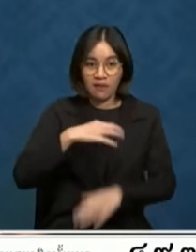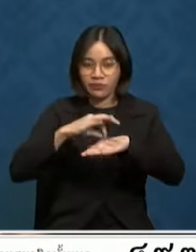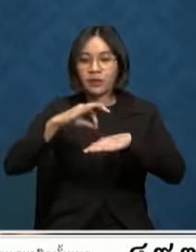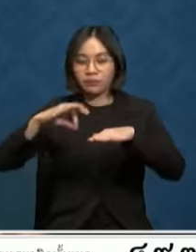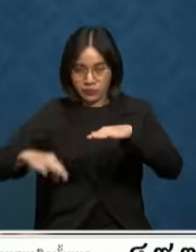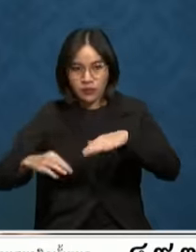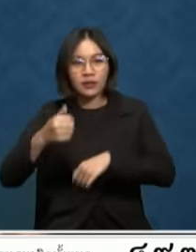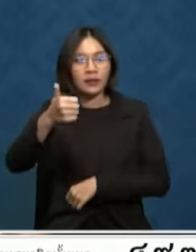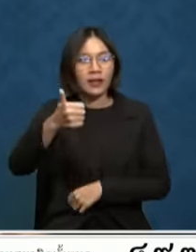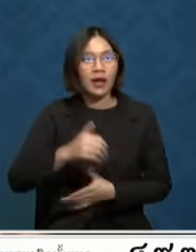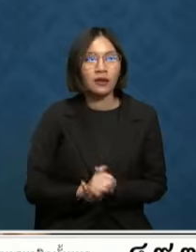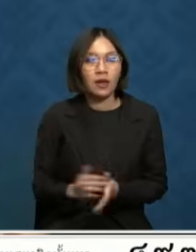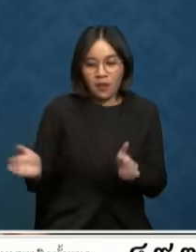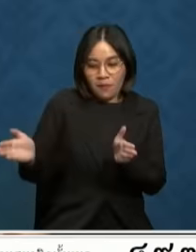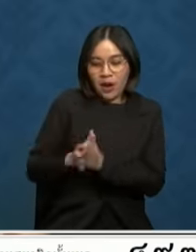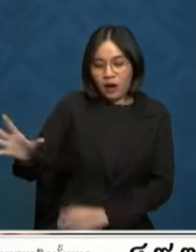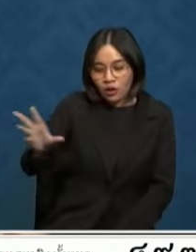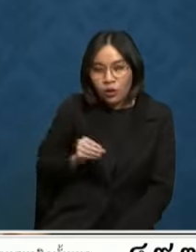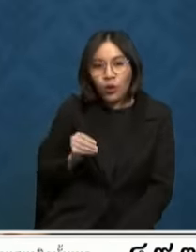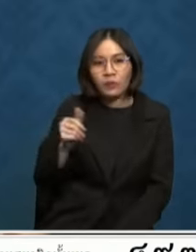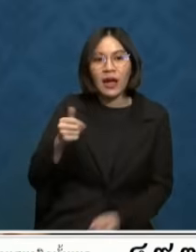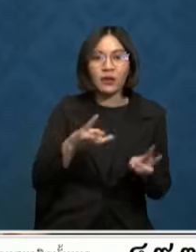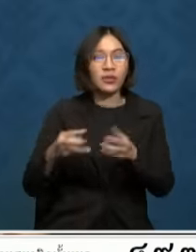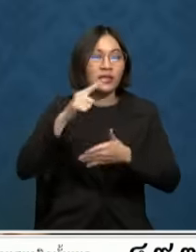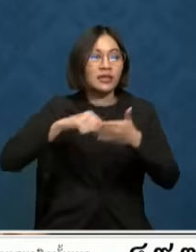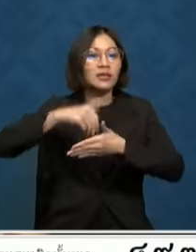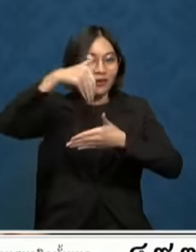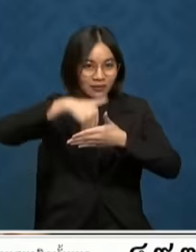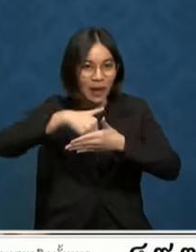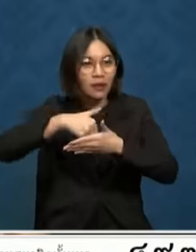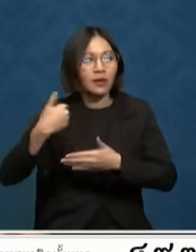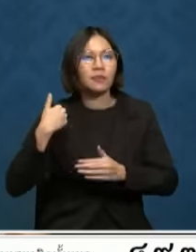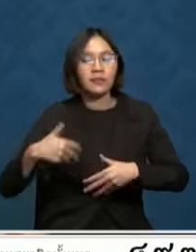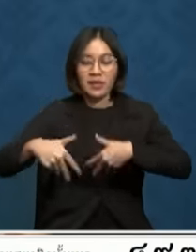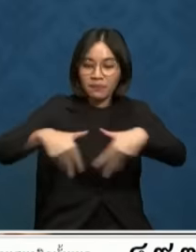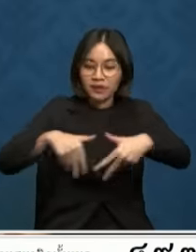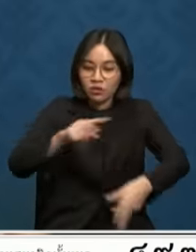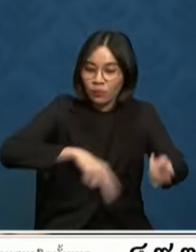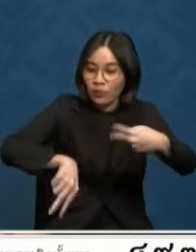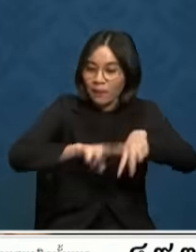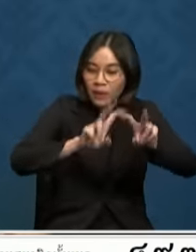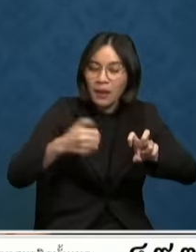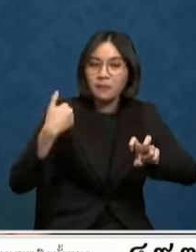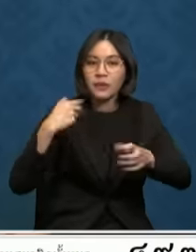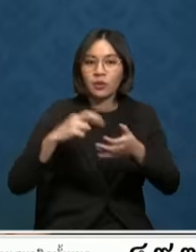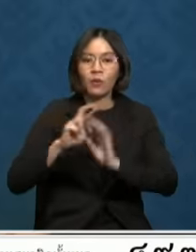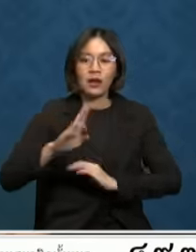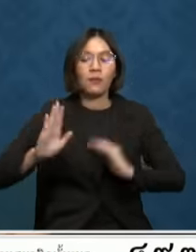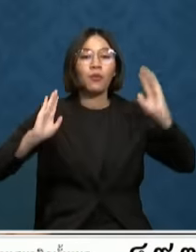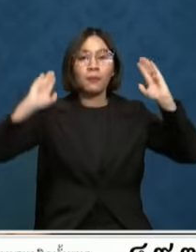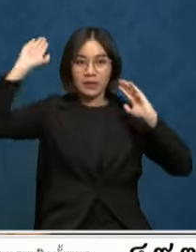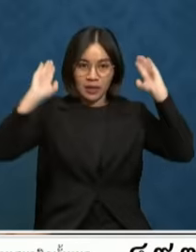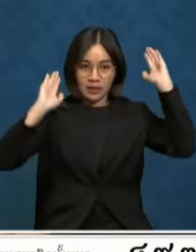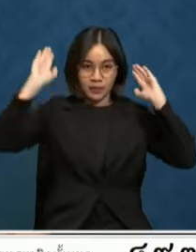ครับมาเกลือกลั้วกับเราผ่านการเลือกตั้งสิครับมีประชาชนตรวจสอบครับนั่นคือระบอบ